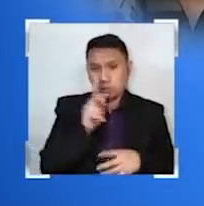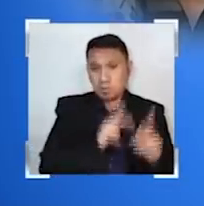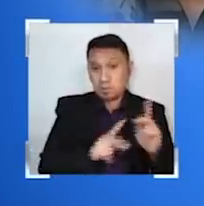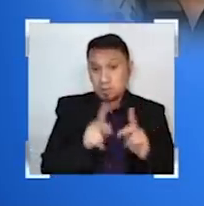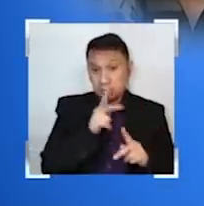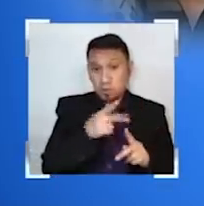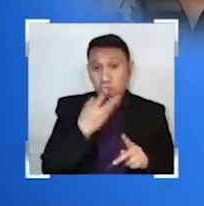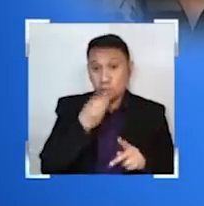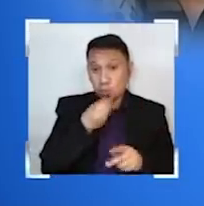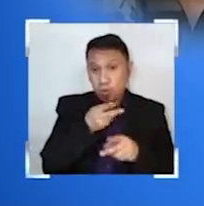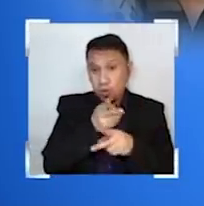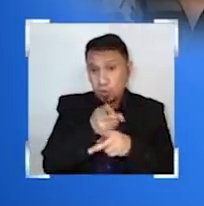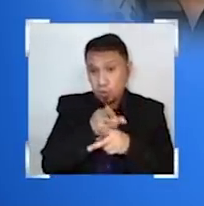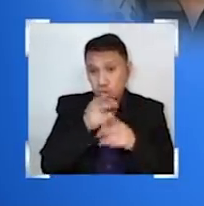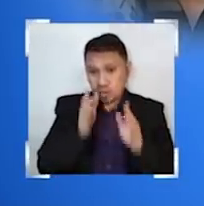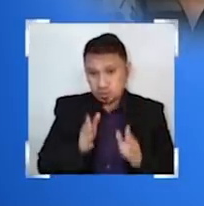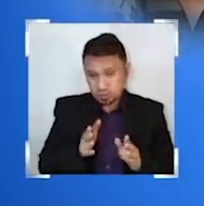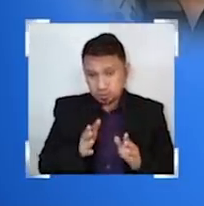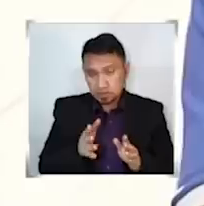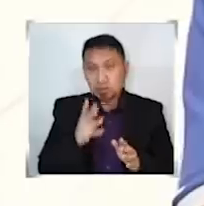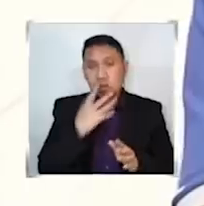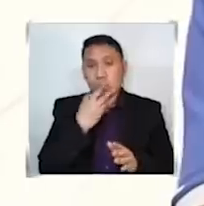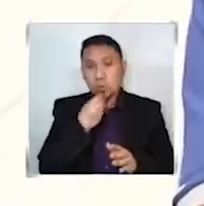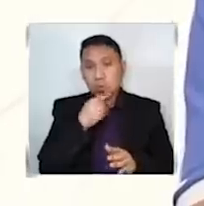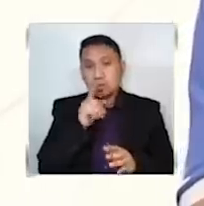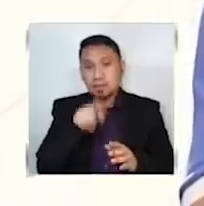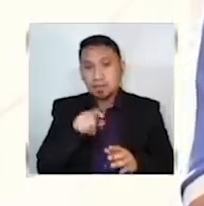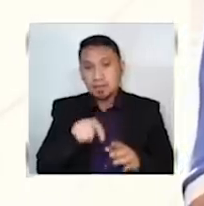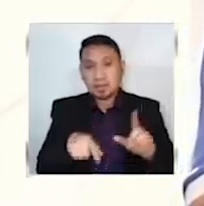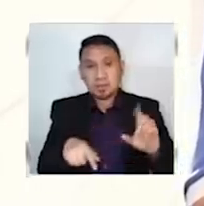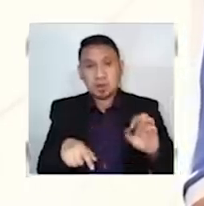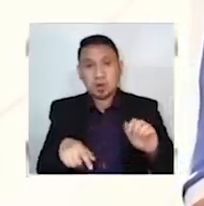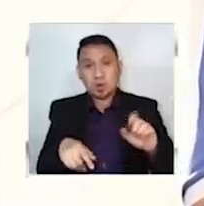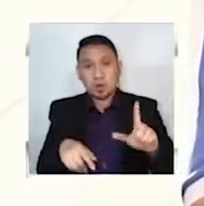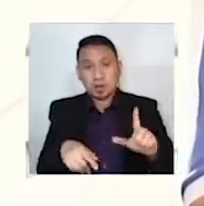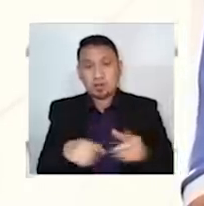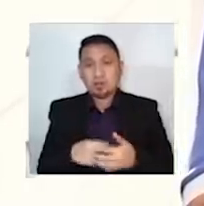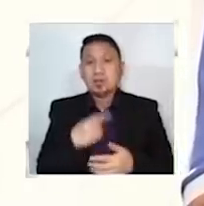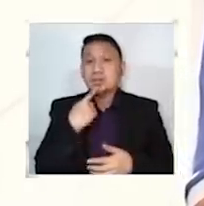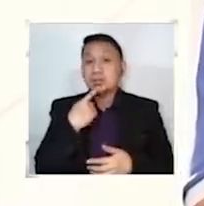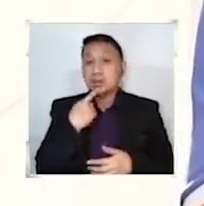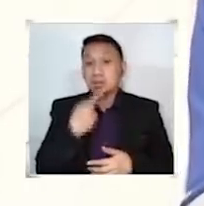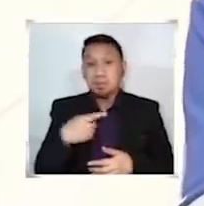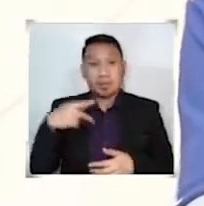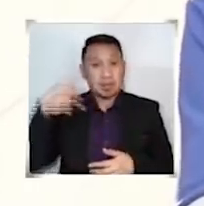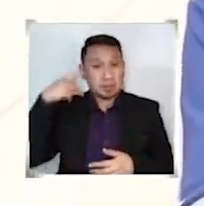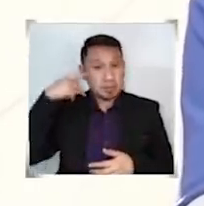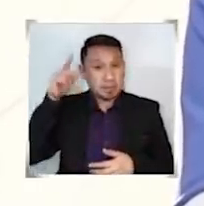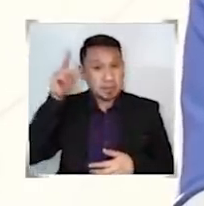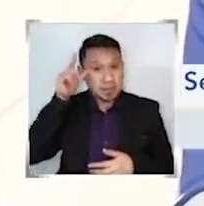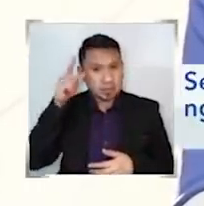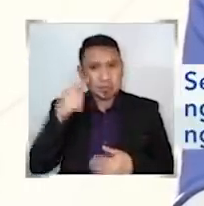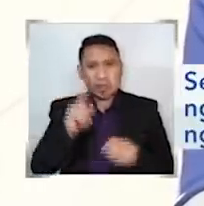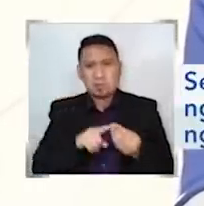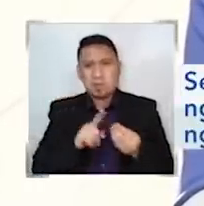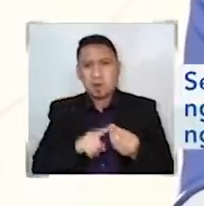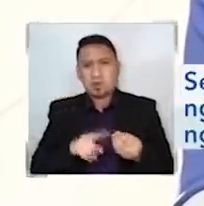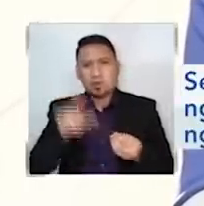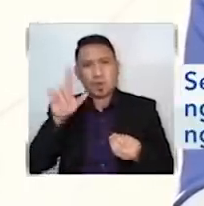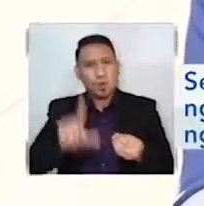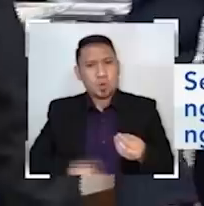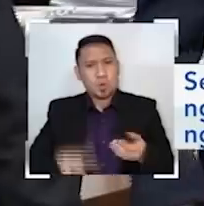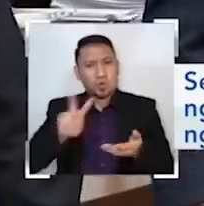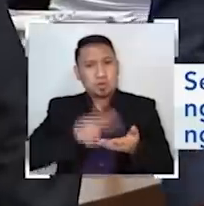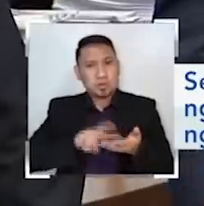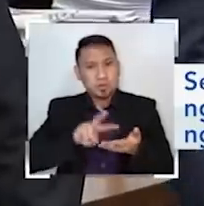watchers, ang nangangailangan talaga dyan, mga local candidates. Sa sinabi naman ni Lacson na mababa rin sa survey ang piniling suportahan ni